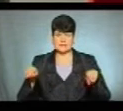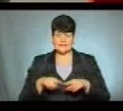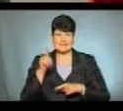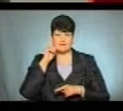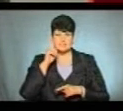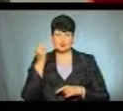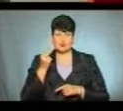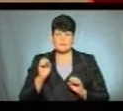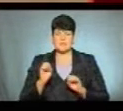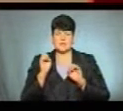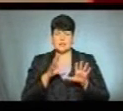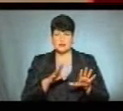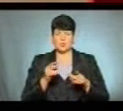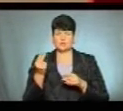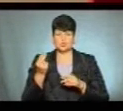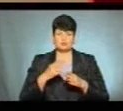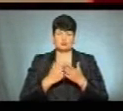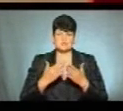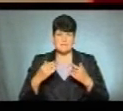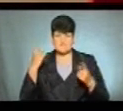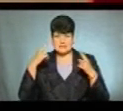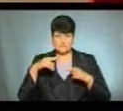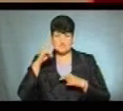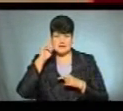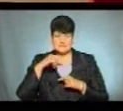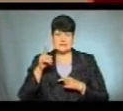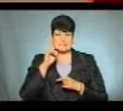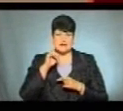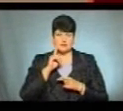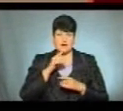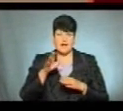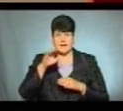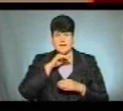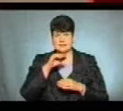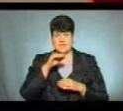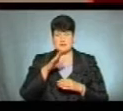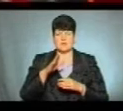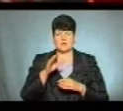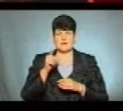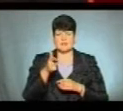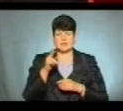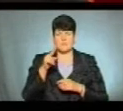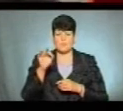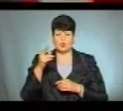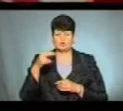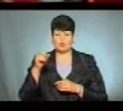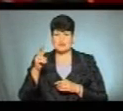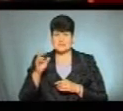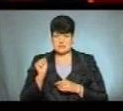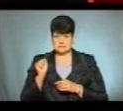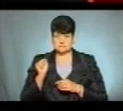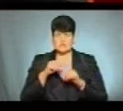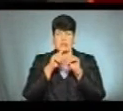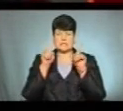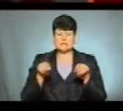передала обласному краєзнавчому музею мистецтвознавець Ізраїльської академії розвитку наук Галина Подольська. Картини унікальні всі,